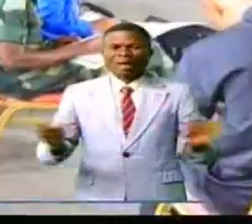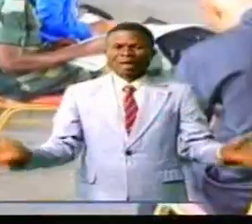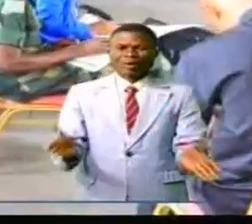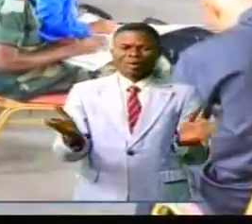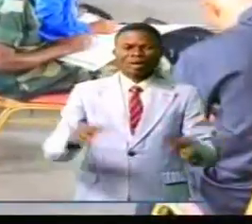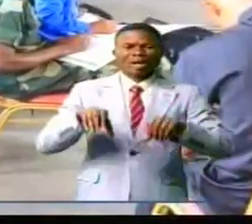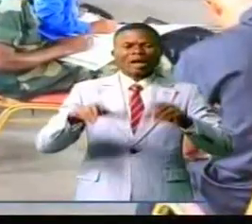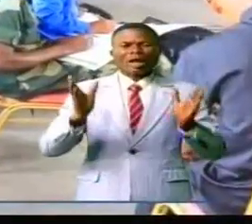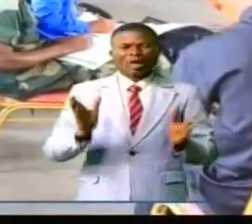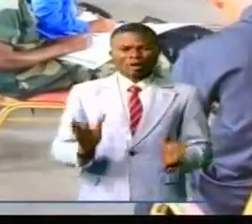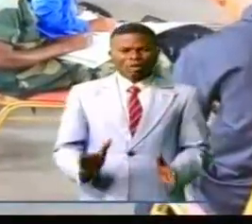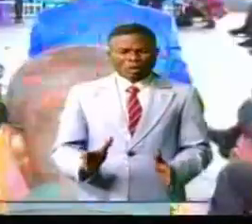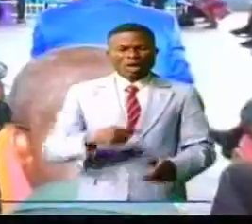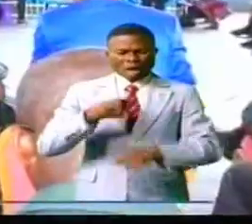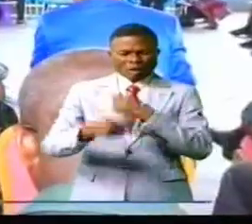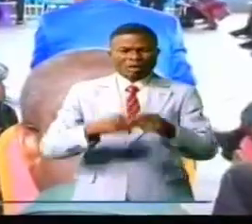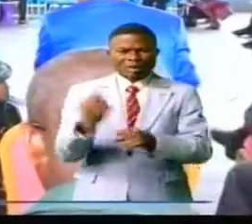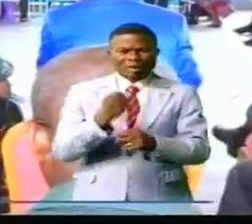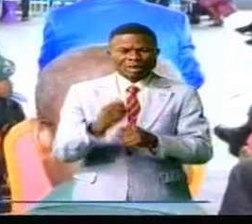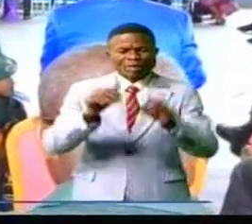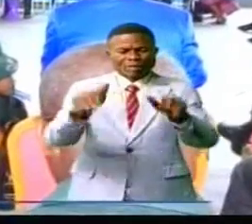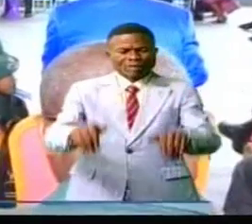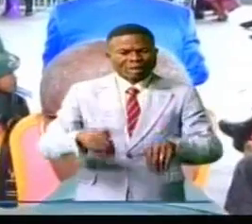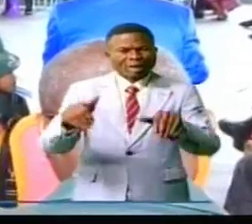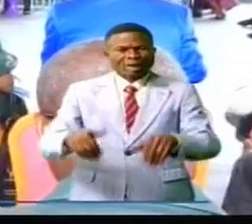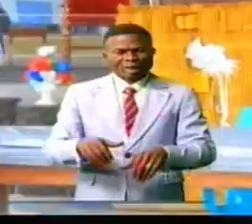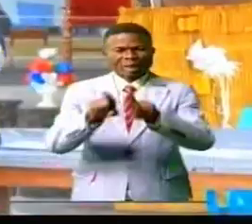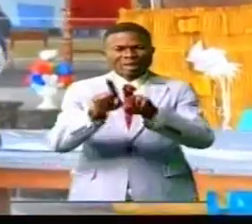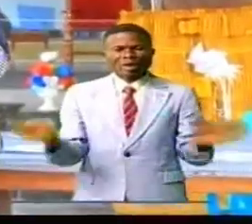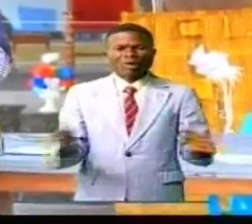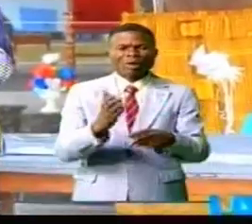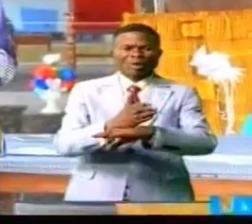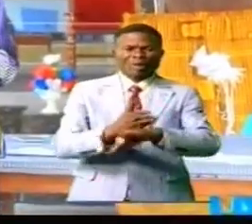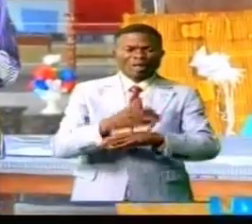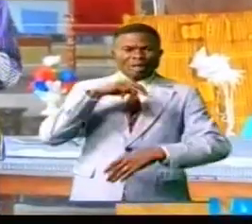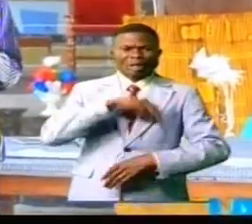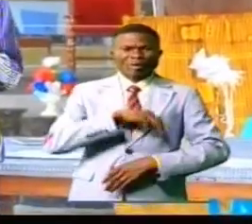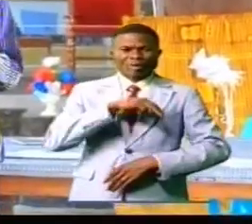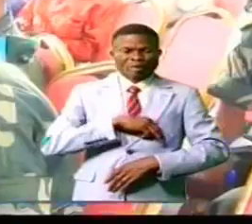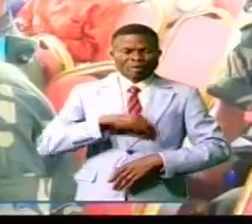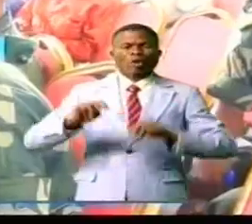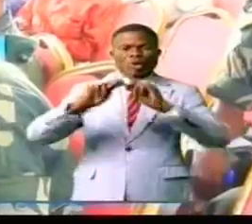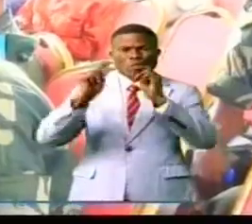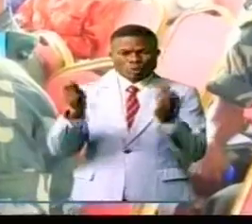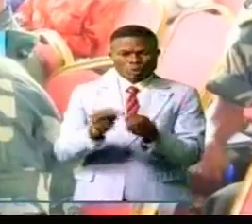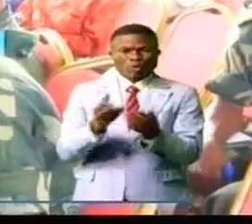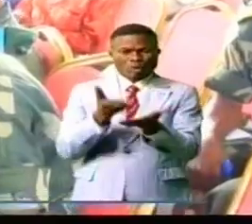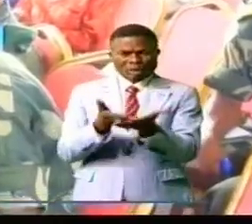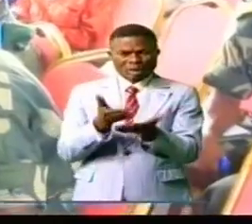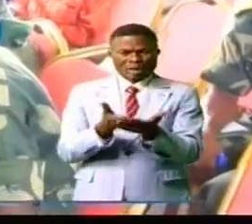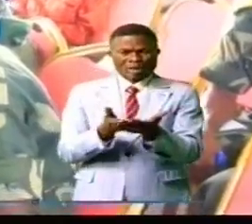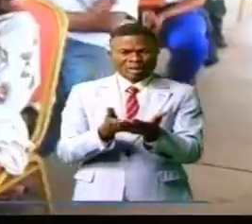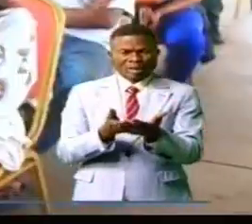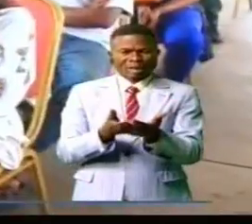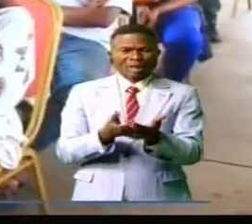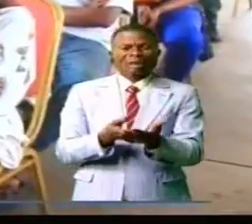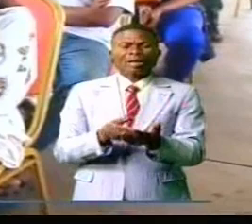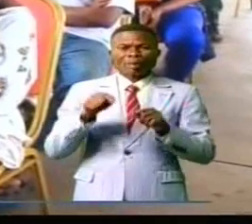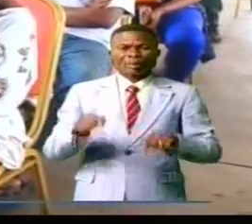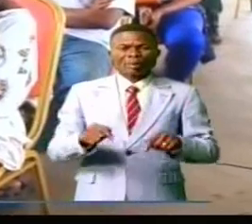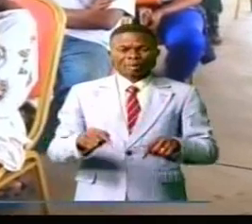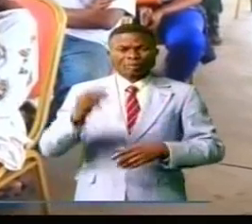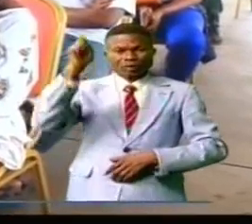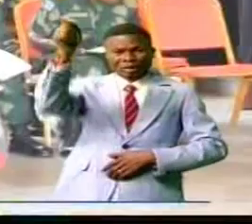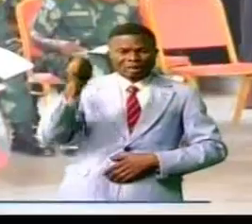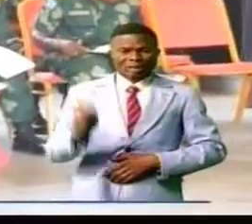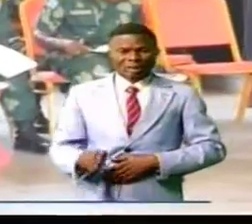les Congolais à se lancer dans l'agriculture et l'élevage. C'est la mission que s'est assignée cette structure. En ce jour, les